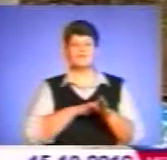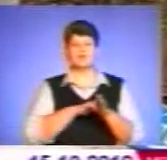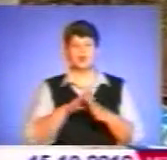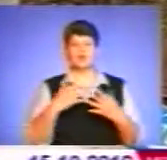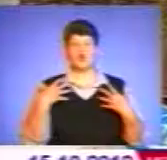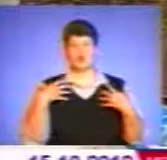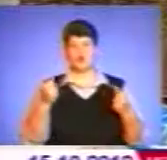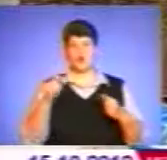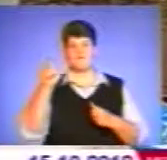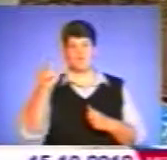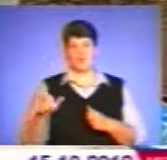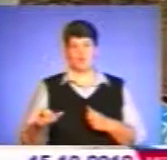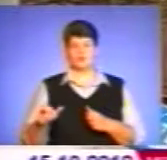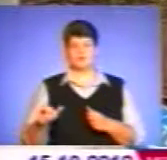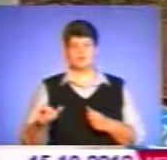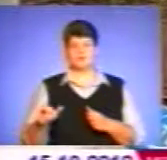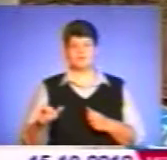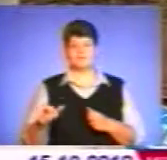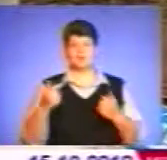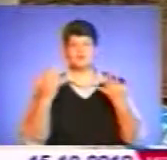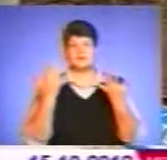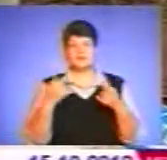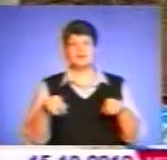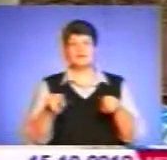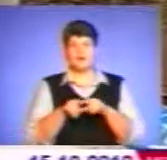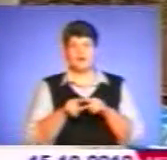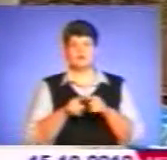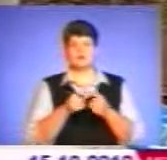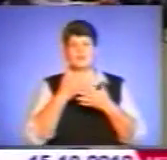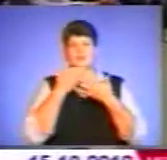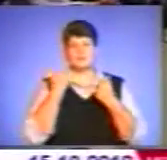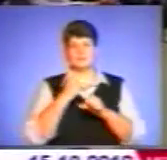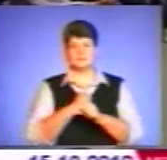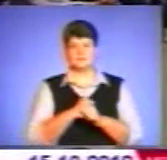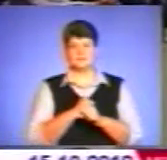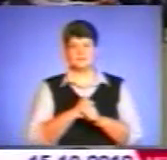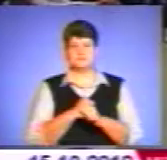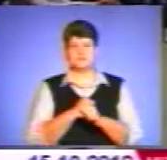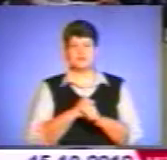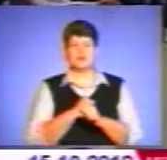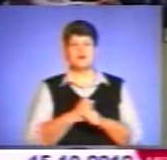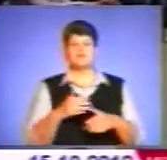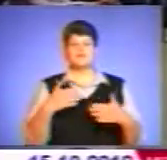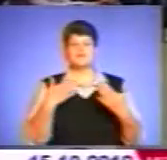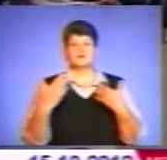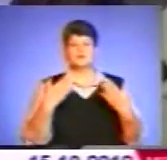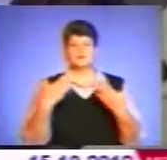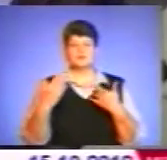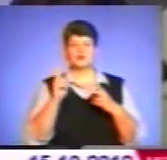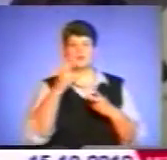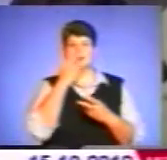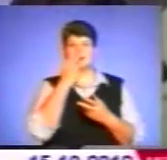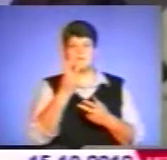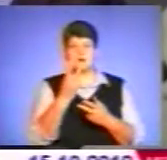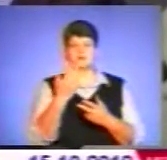здорові люди, оскільки теж не задіяні роботою. Про ставлення оточуючих до тих, хто не бачить або ж має поганий